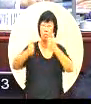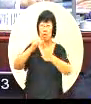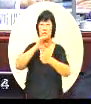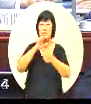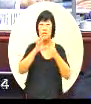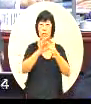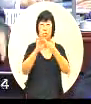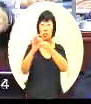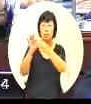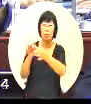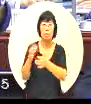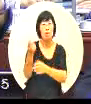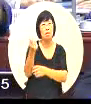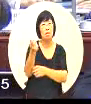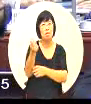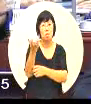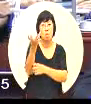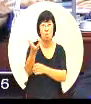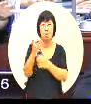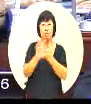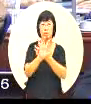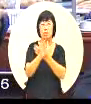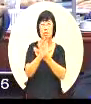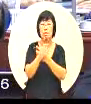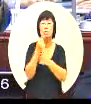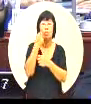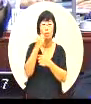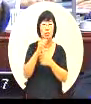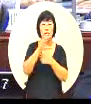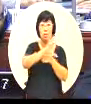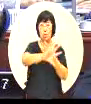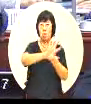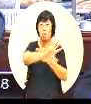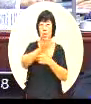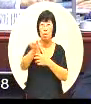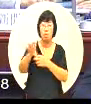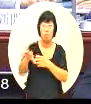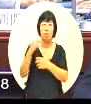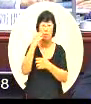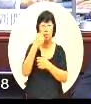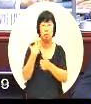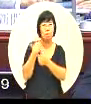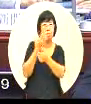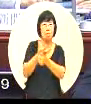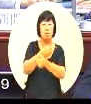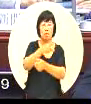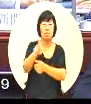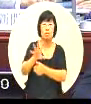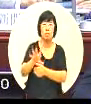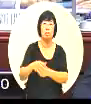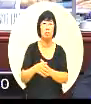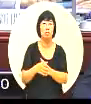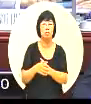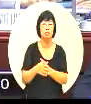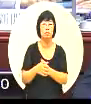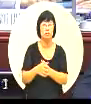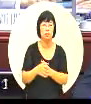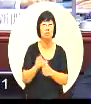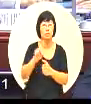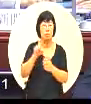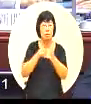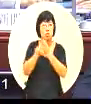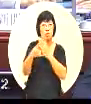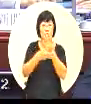位较少，大多数都是外靠 所有 这方面的委员这些委员都是非常的专